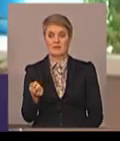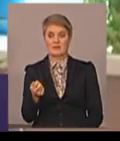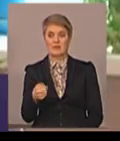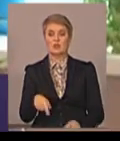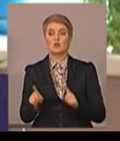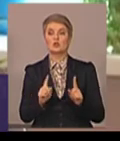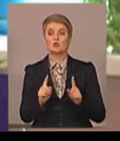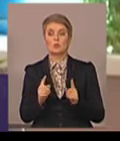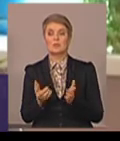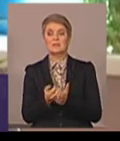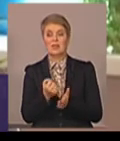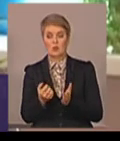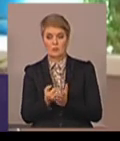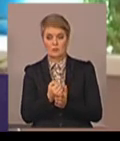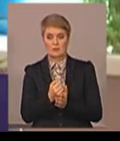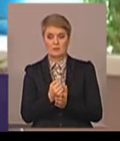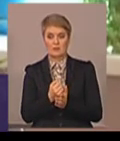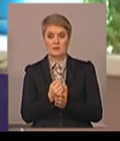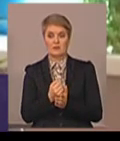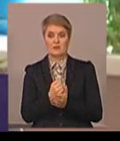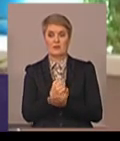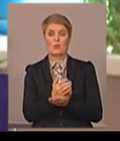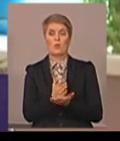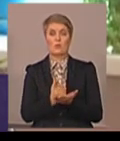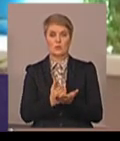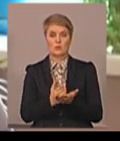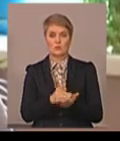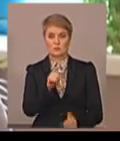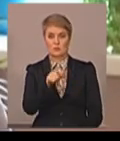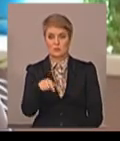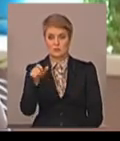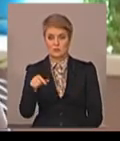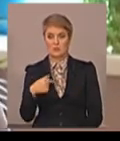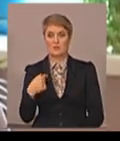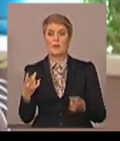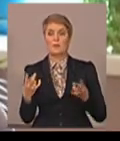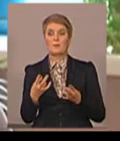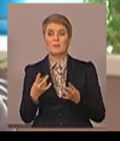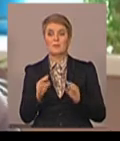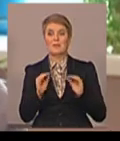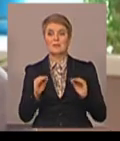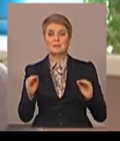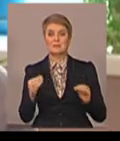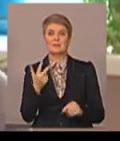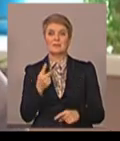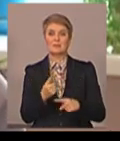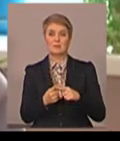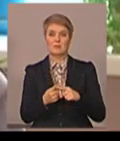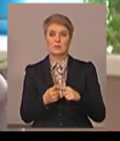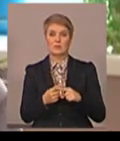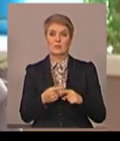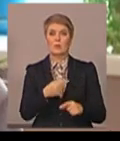того, щоб заробити заробітну плату обслуговуючому персоналу, нам потрібно заселити